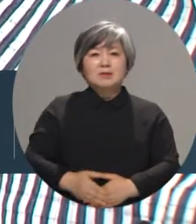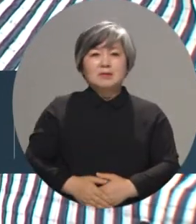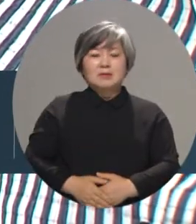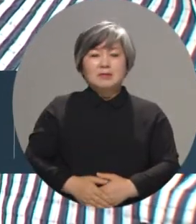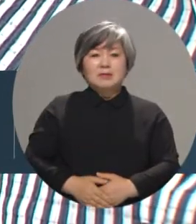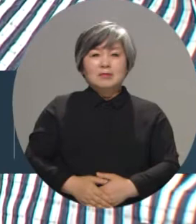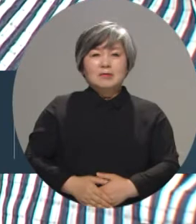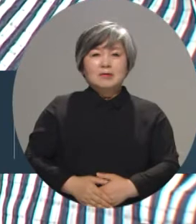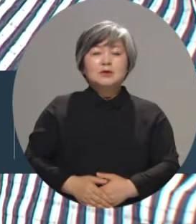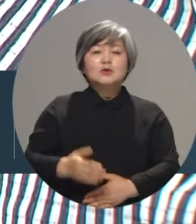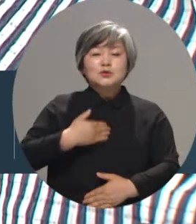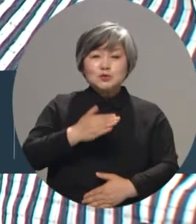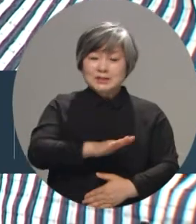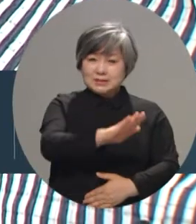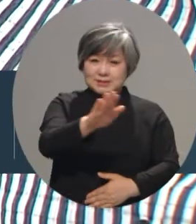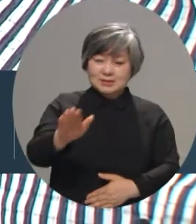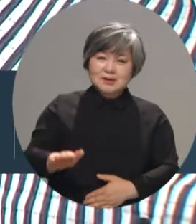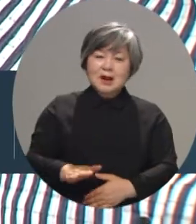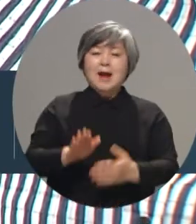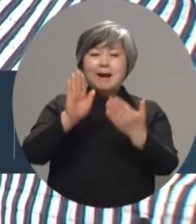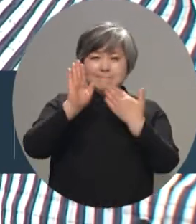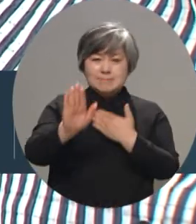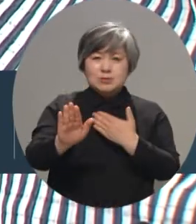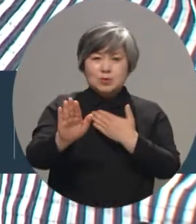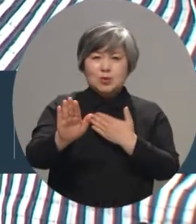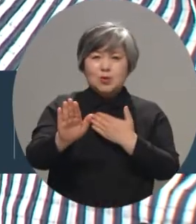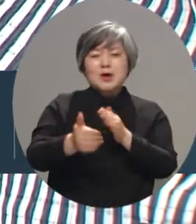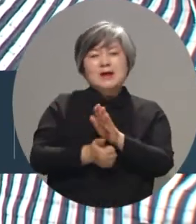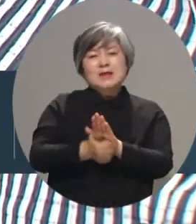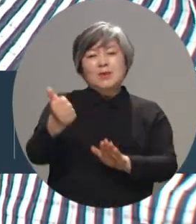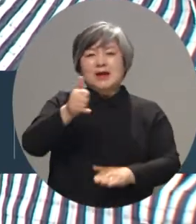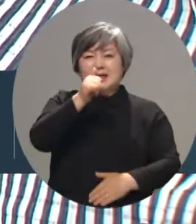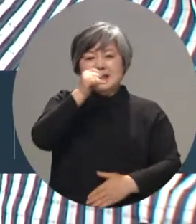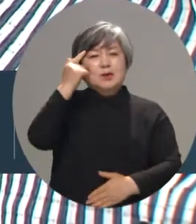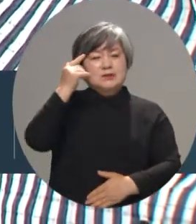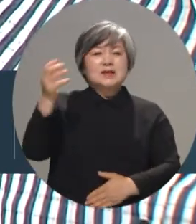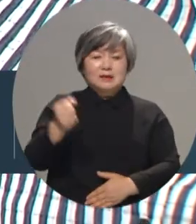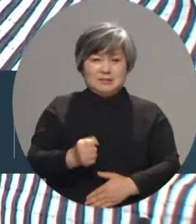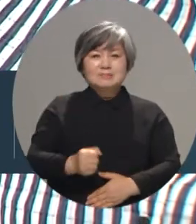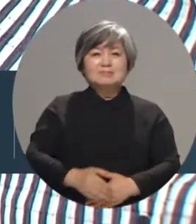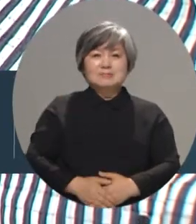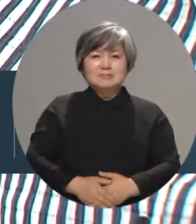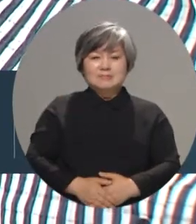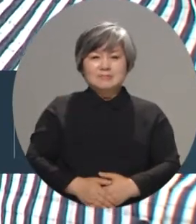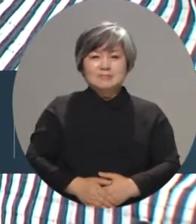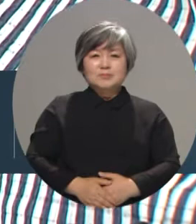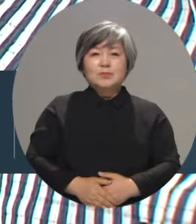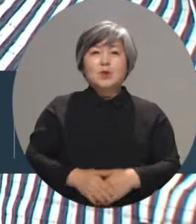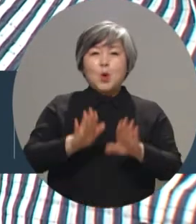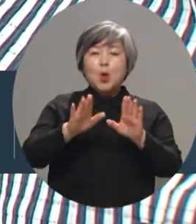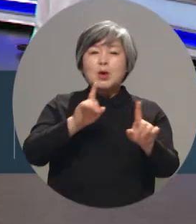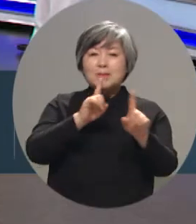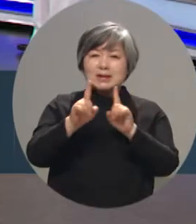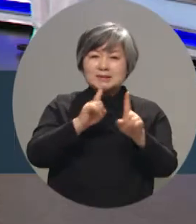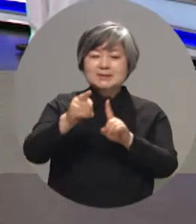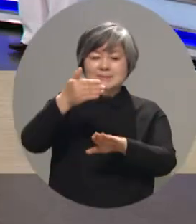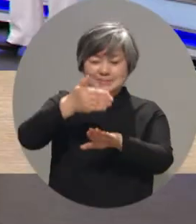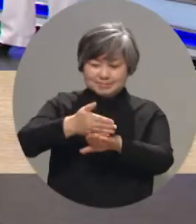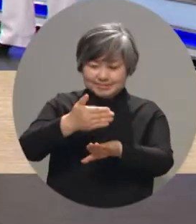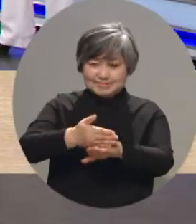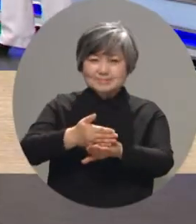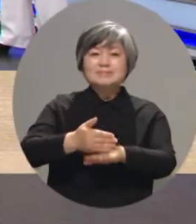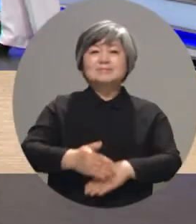그래서 저희들 앞으로 또 희망이 있다고 생각합니다. 네, 후보님 오늘 네. 말씀 네